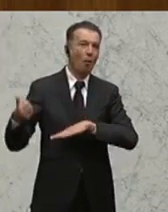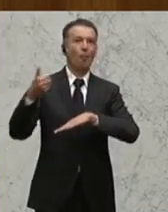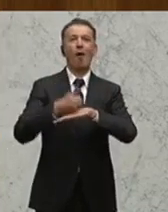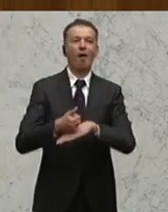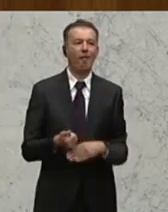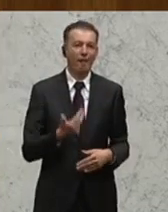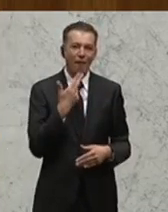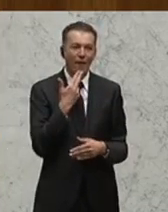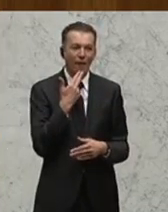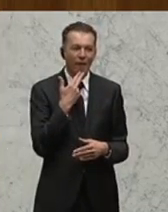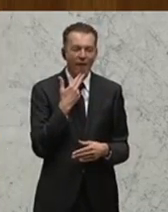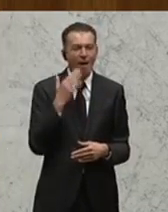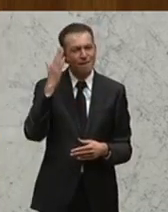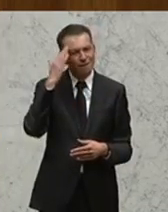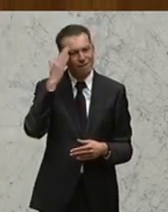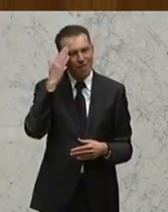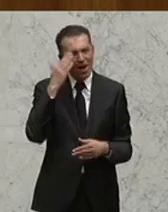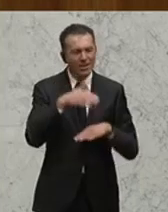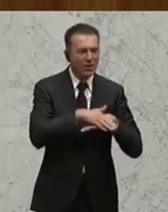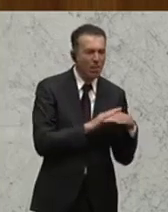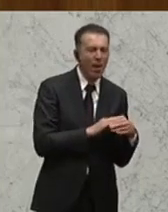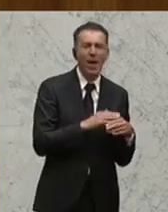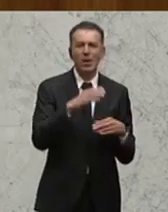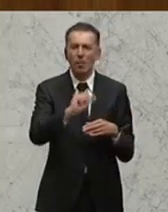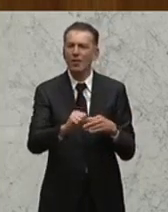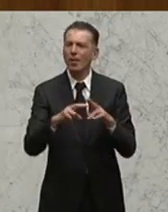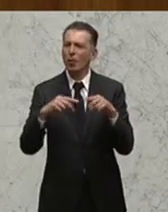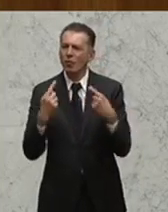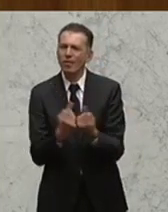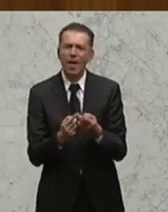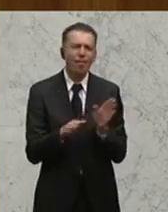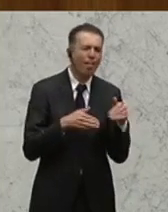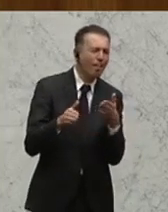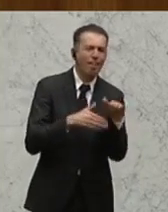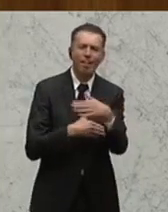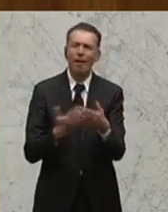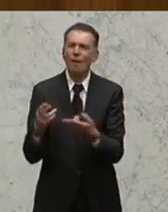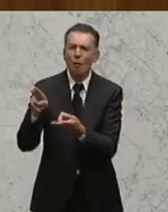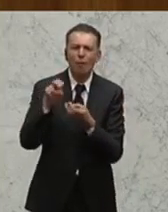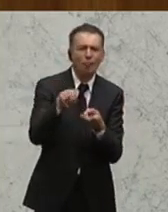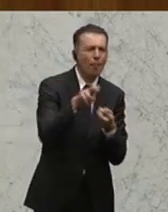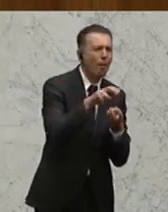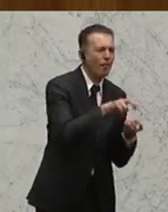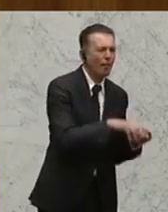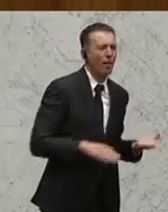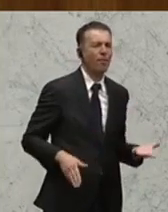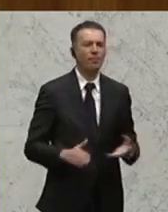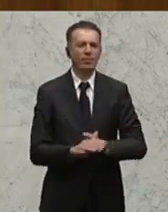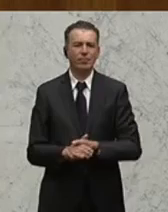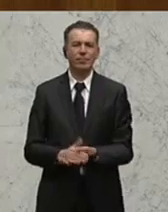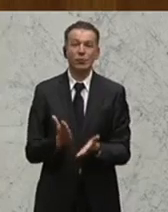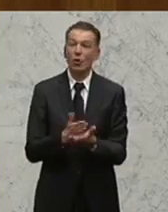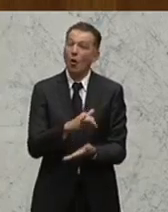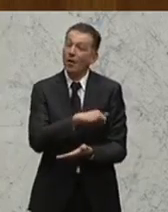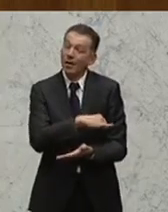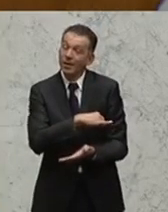irgendwo sozusagen jeden Weg kennt, von der Gemeinde über den Bezirk, über das Bundesland, über den Bund und so weiter,